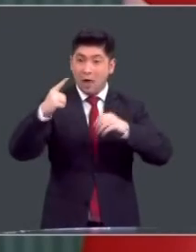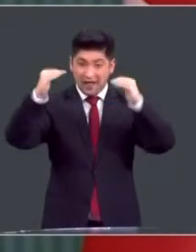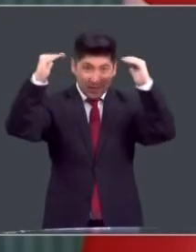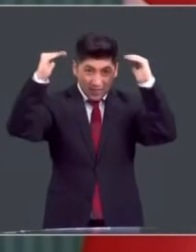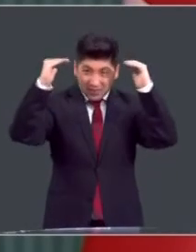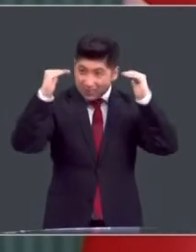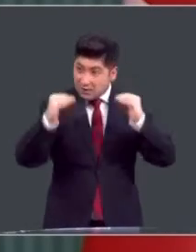bu